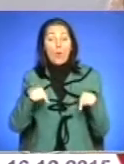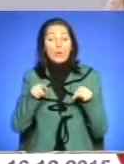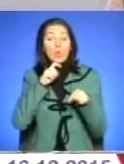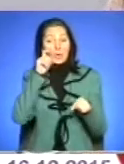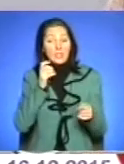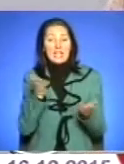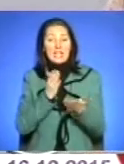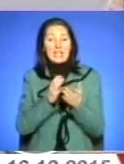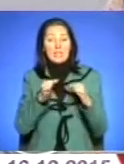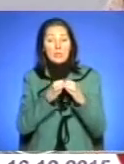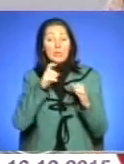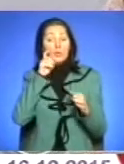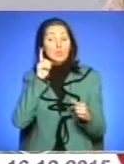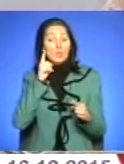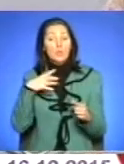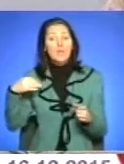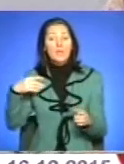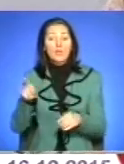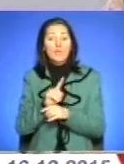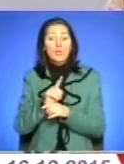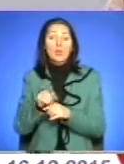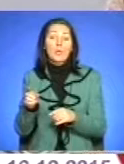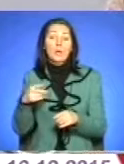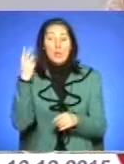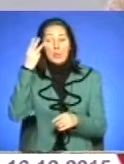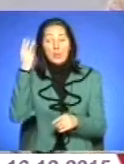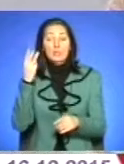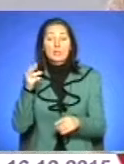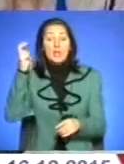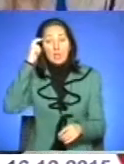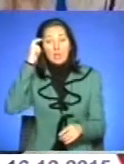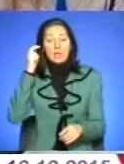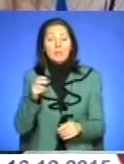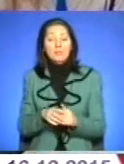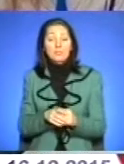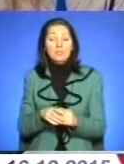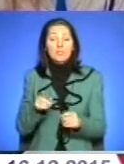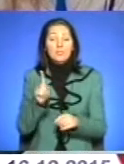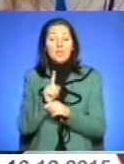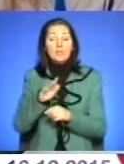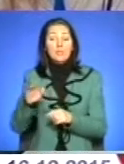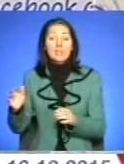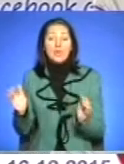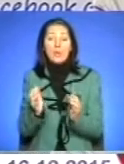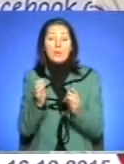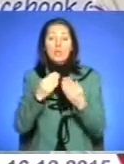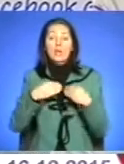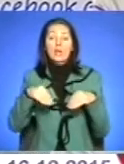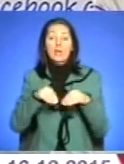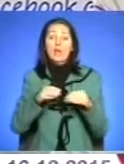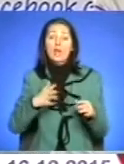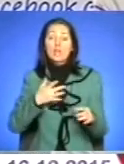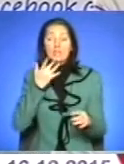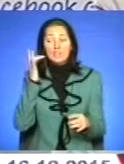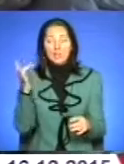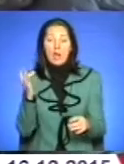є Львів, Тернопіль, Хмельницький, Сквира, Дніпропетровськ, Київ. Тернопільськими дітьми опікувалися родини зі США,